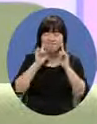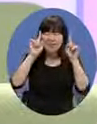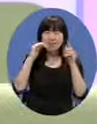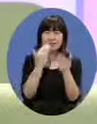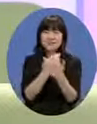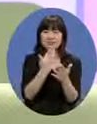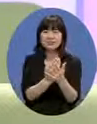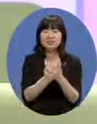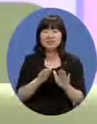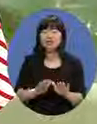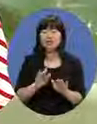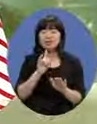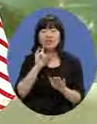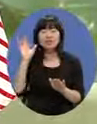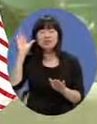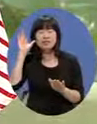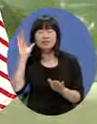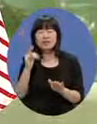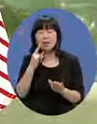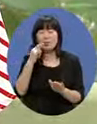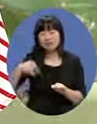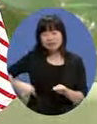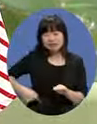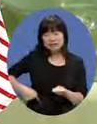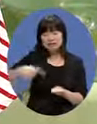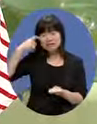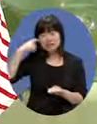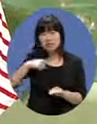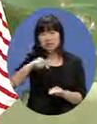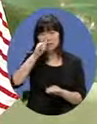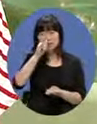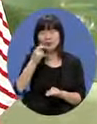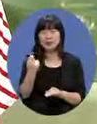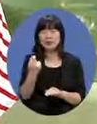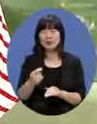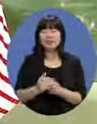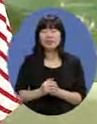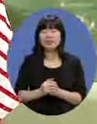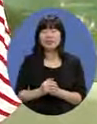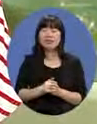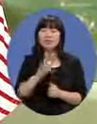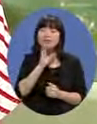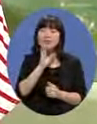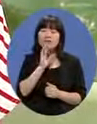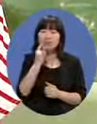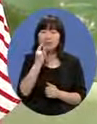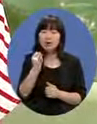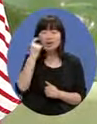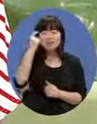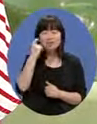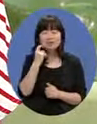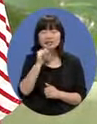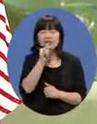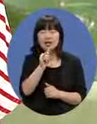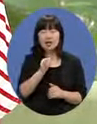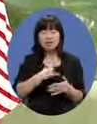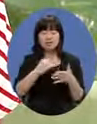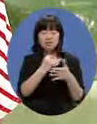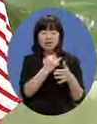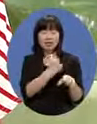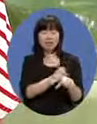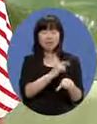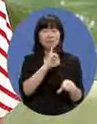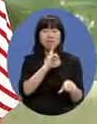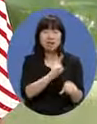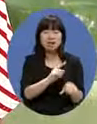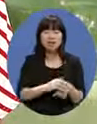아니, 지금 말씀 들으시면서 어머니가 굉장히 많이 찔리시는 듯 했어요. 네. 네. 아니, 근데 정말 어머니가 느끼시기에도 민영이가 하는